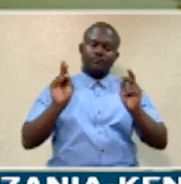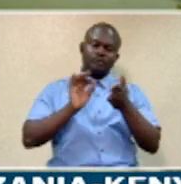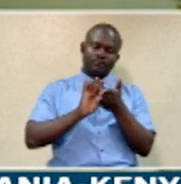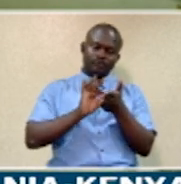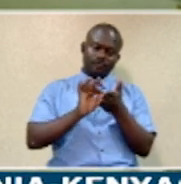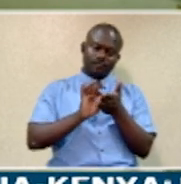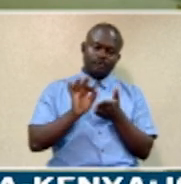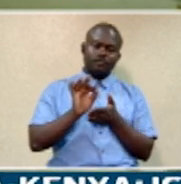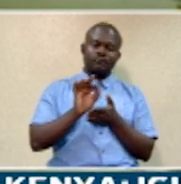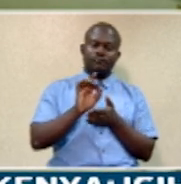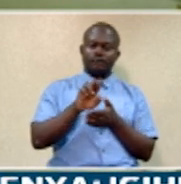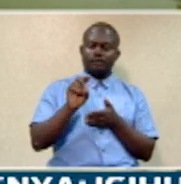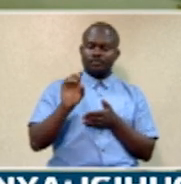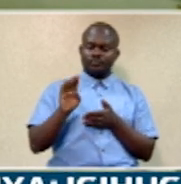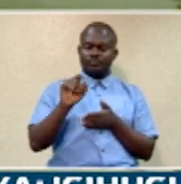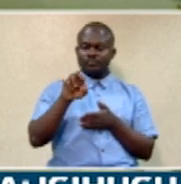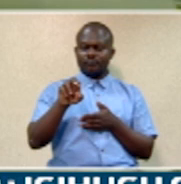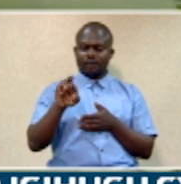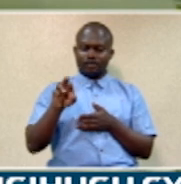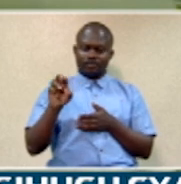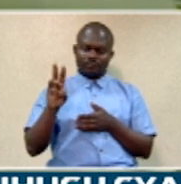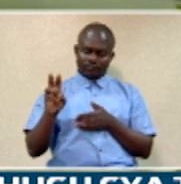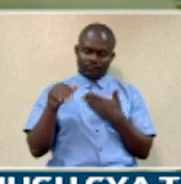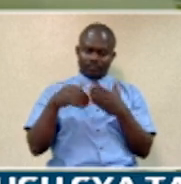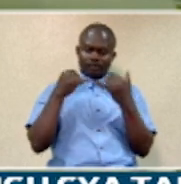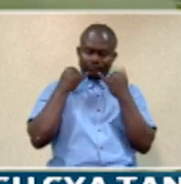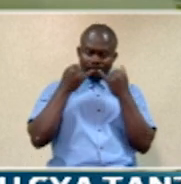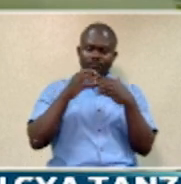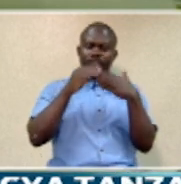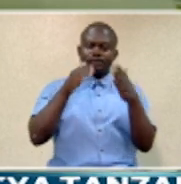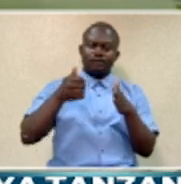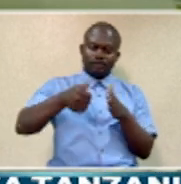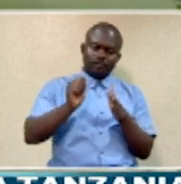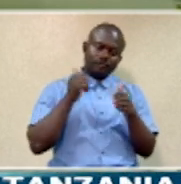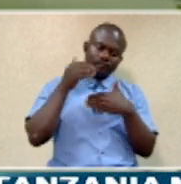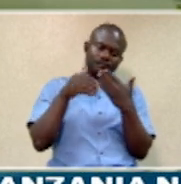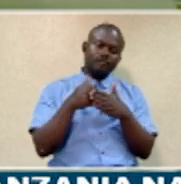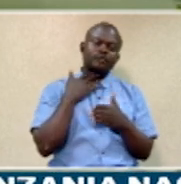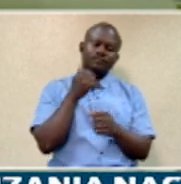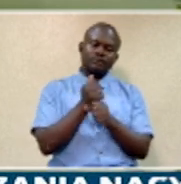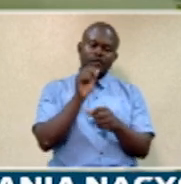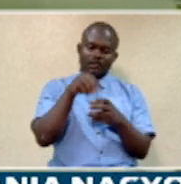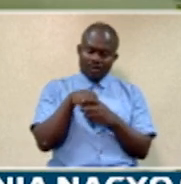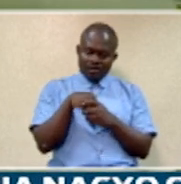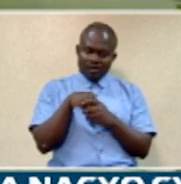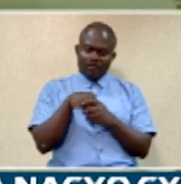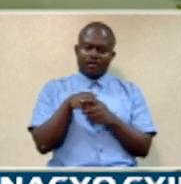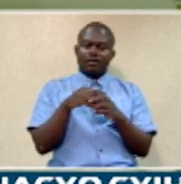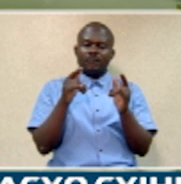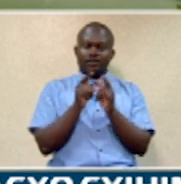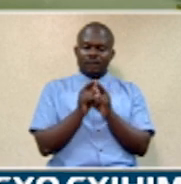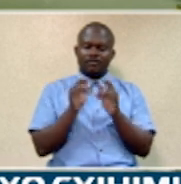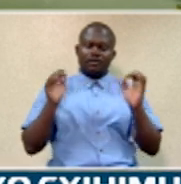kuri info@rw bakabimenyesha ubuyobozi bwabo bashaka gukoreramo